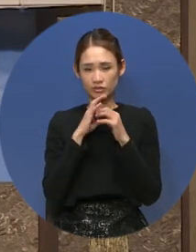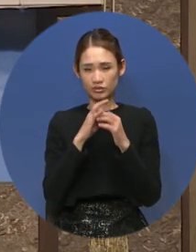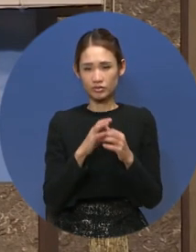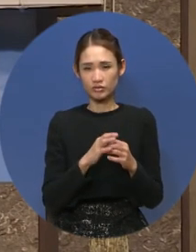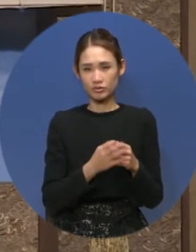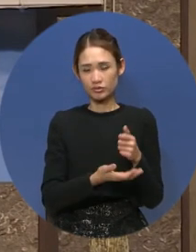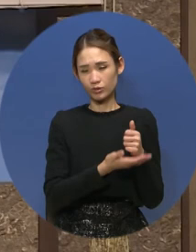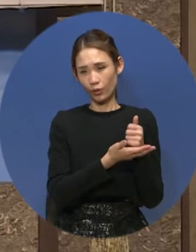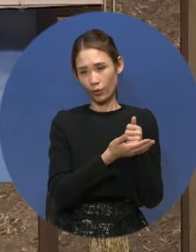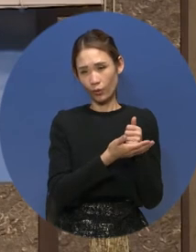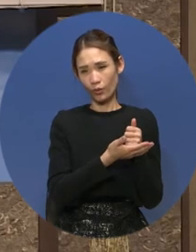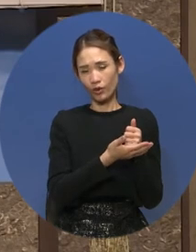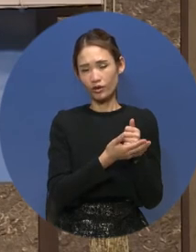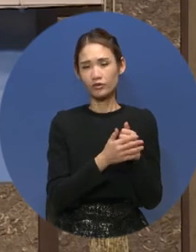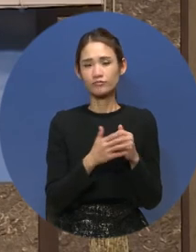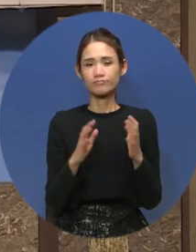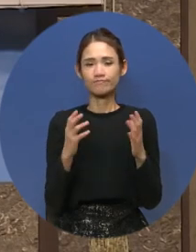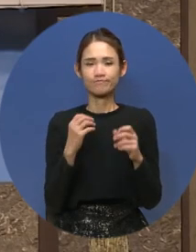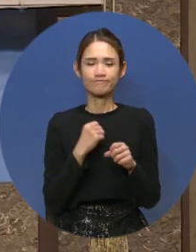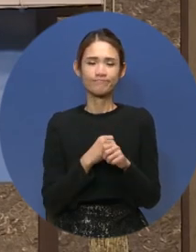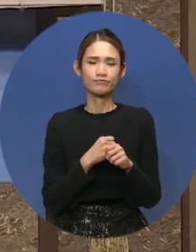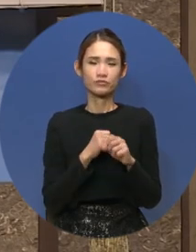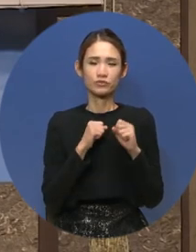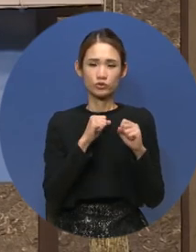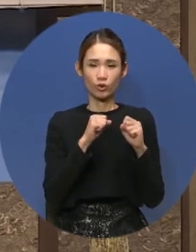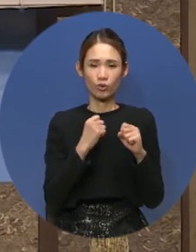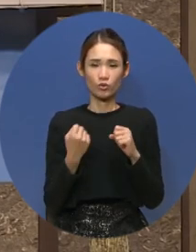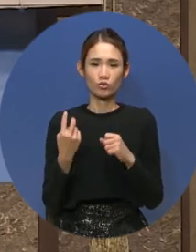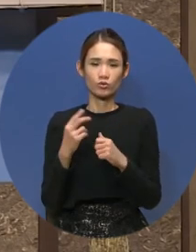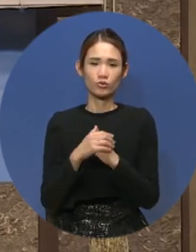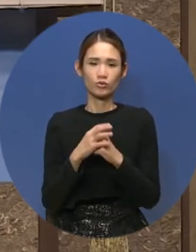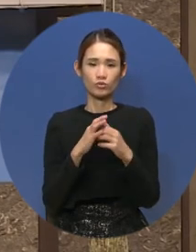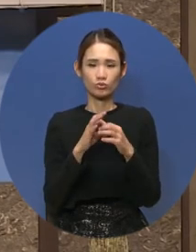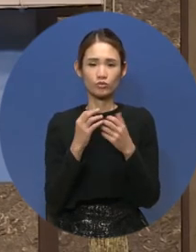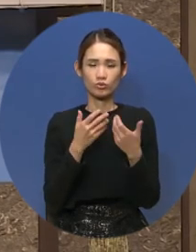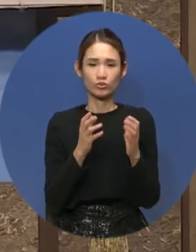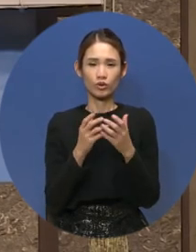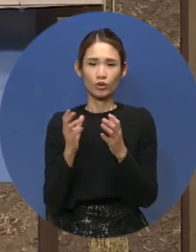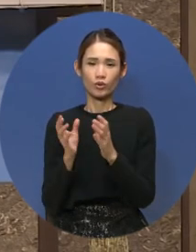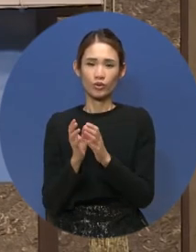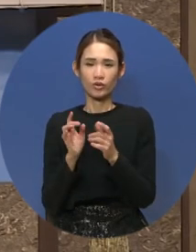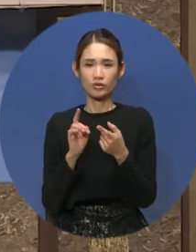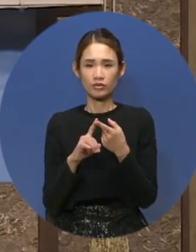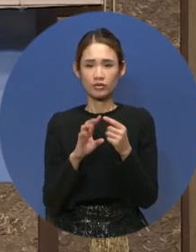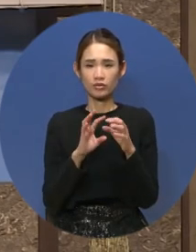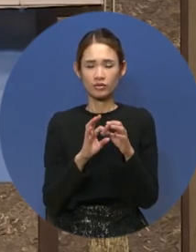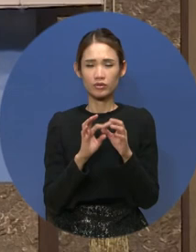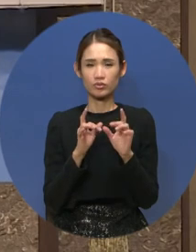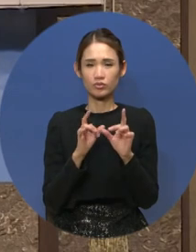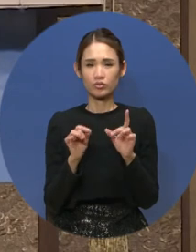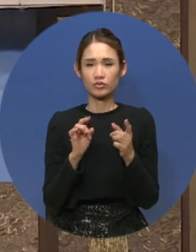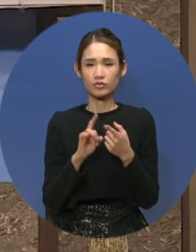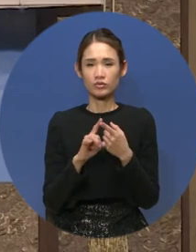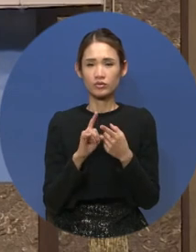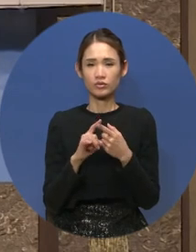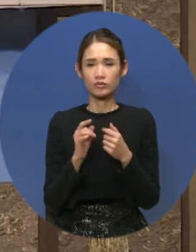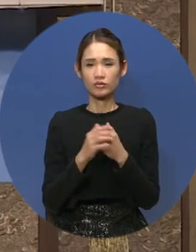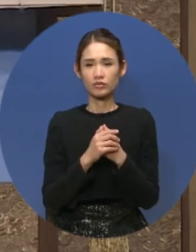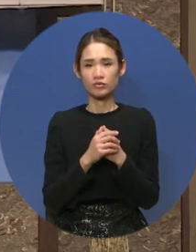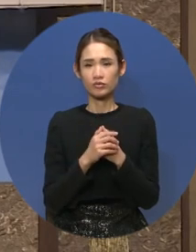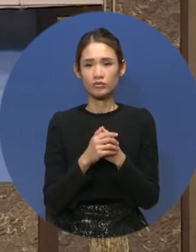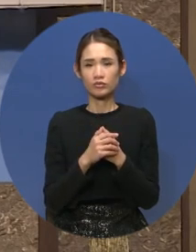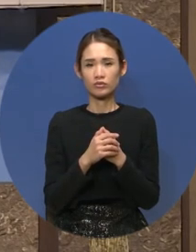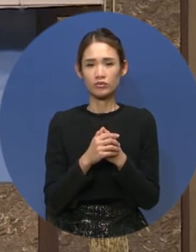계속 좀 제가 독려를 하고 있고요. 청소과를 비롯해서 관련 부서도 이런 부분에 대해서도